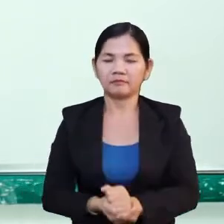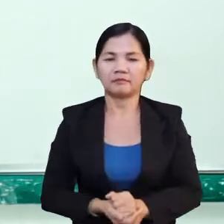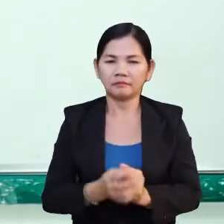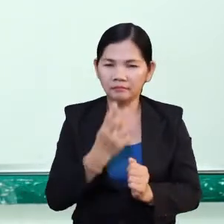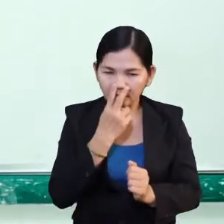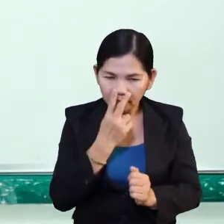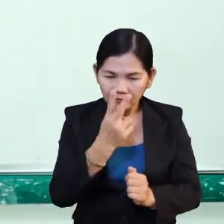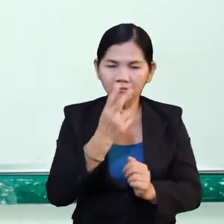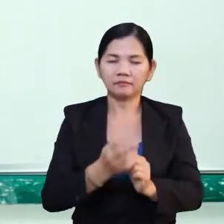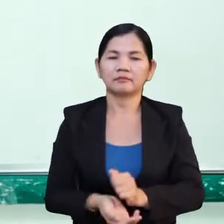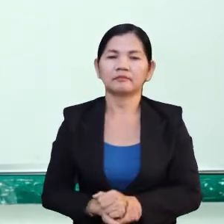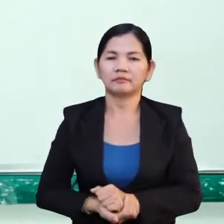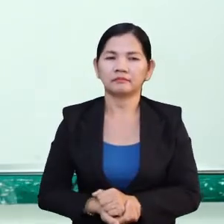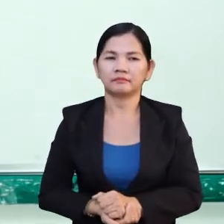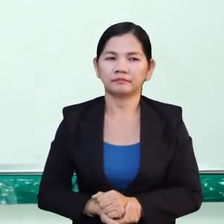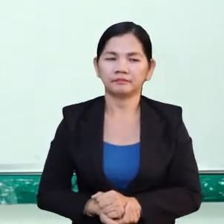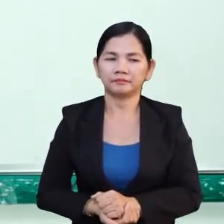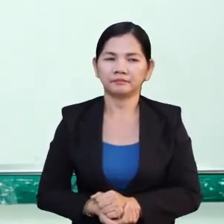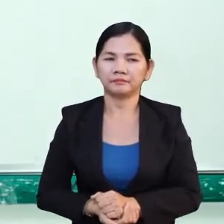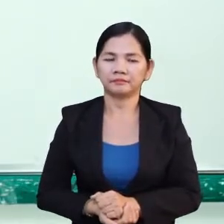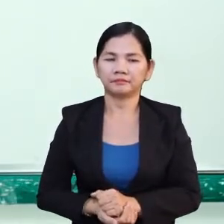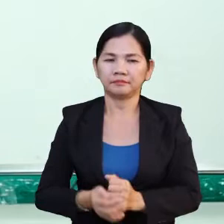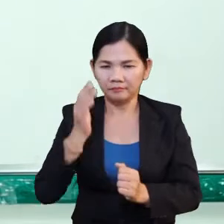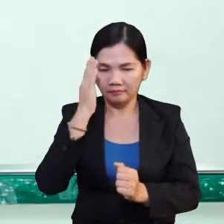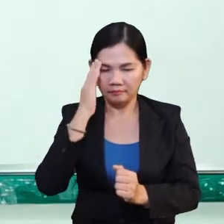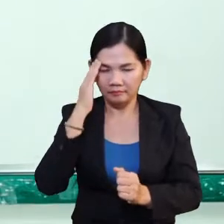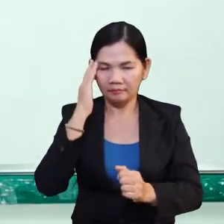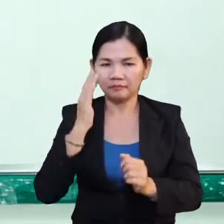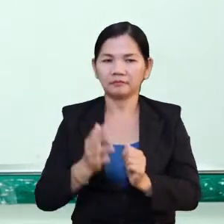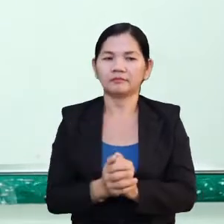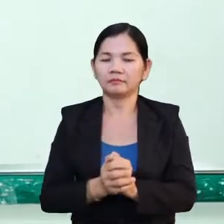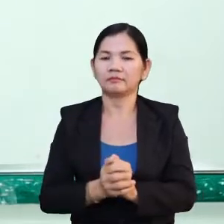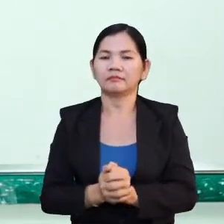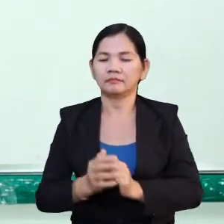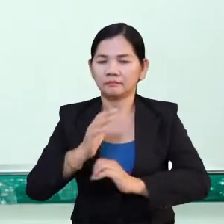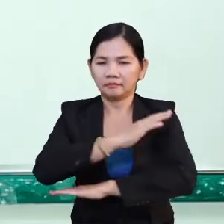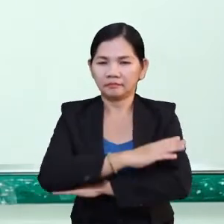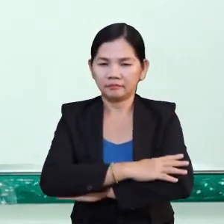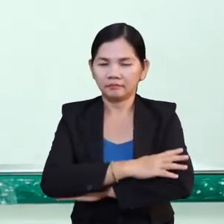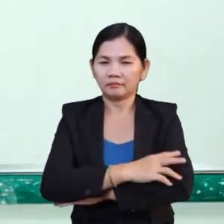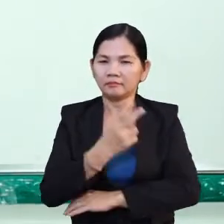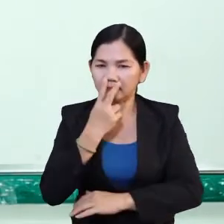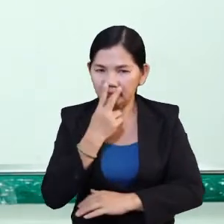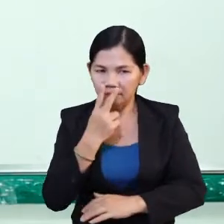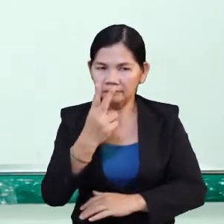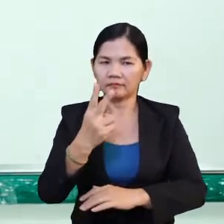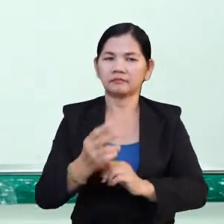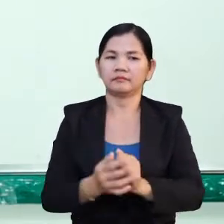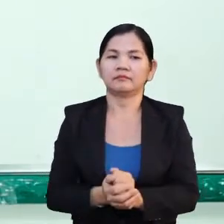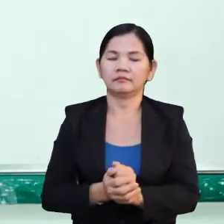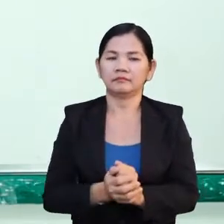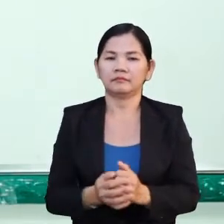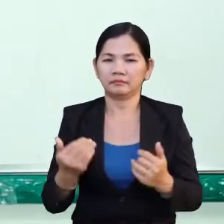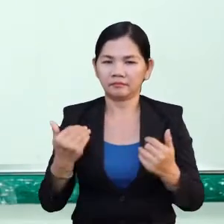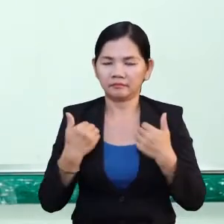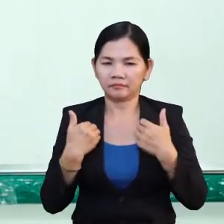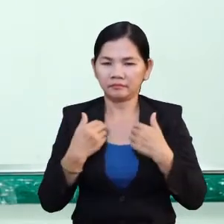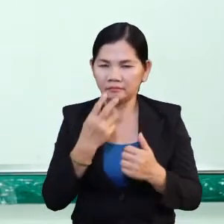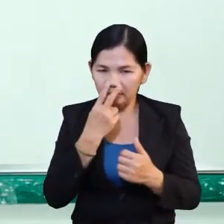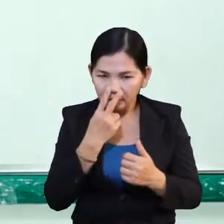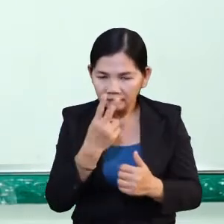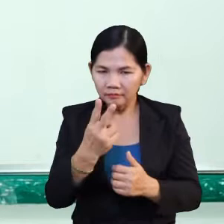ចង់ដឹងអីកូនចាចង់ដឹងឥឡូវបើចង់ដឹងដាក់ដៃលើតុឲ្យបានមកមុខចាបានមកមើលក្តារខៀនយើងនឹងបាន